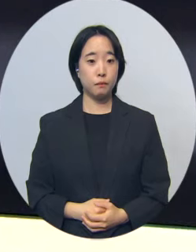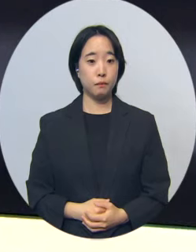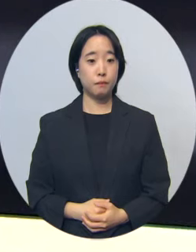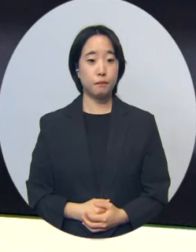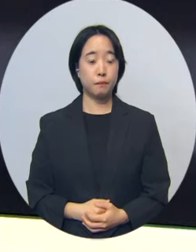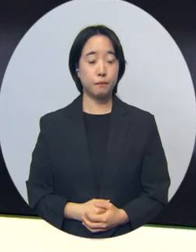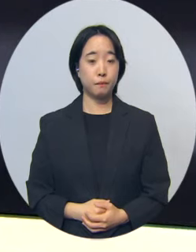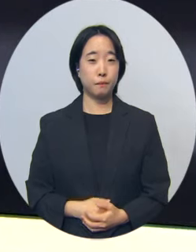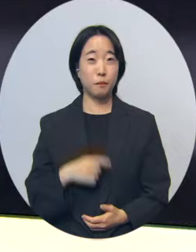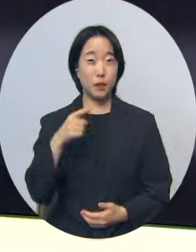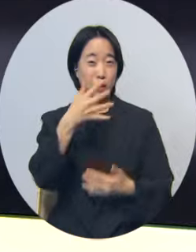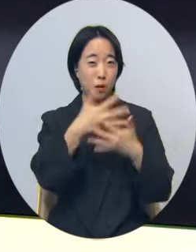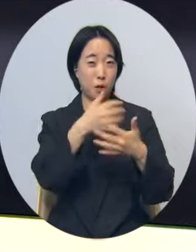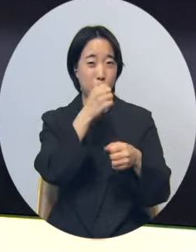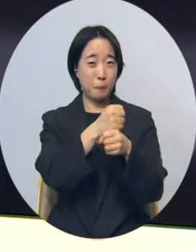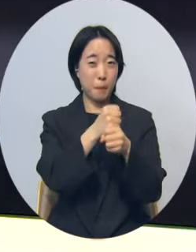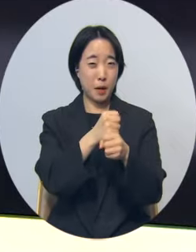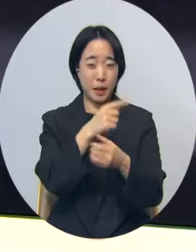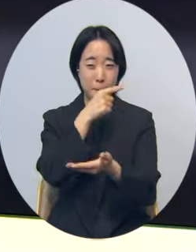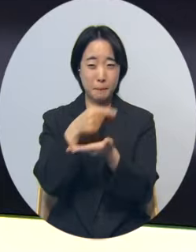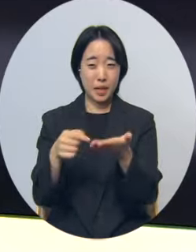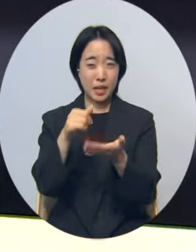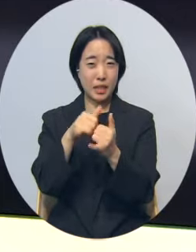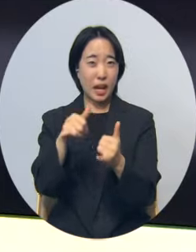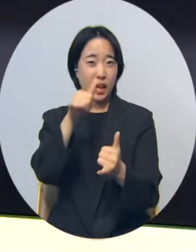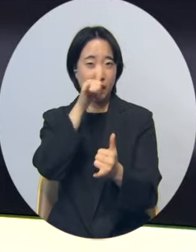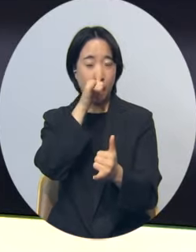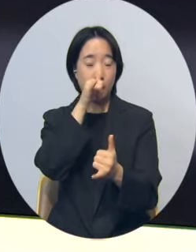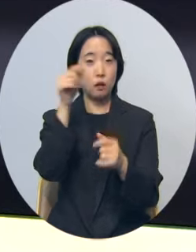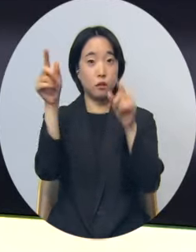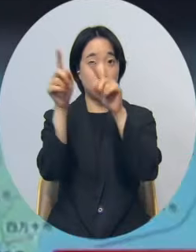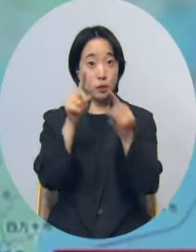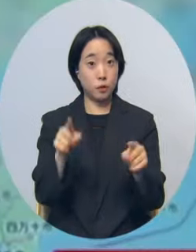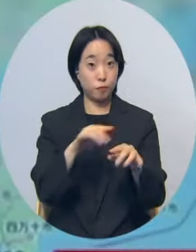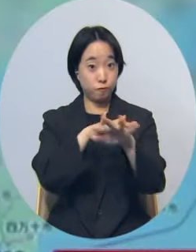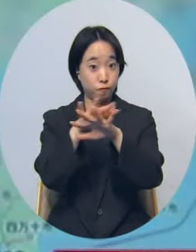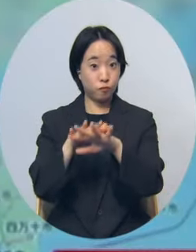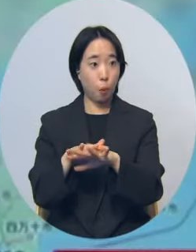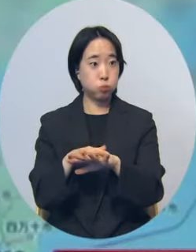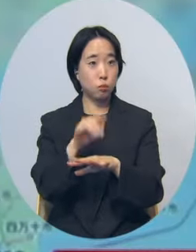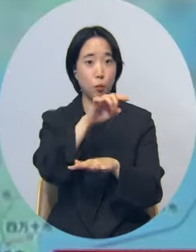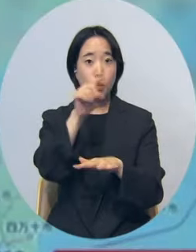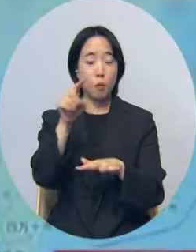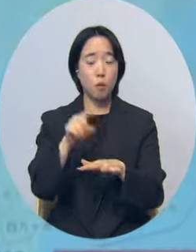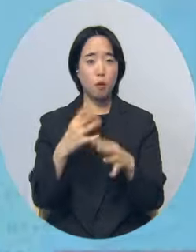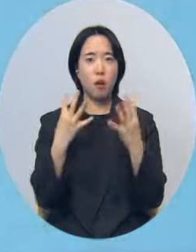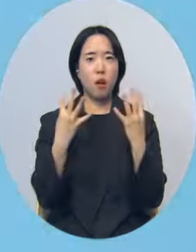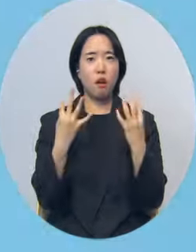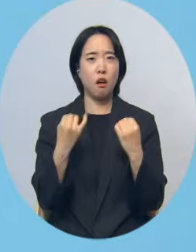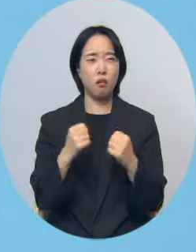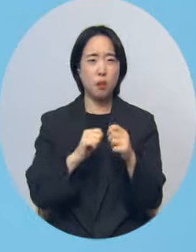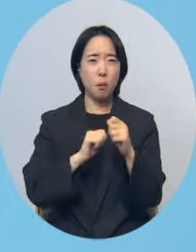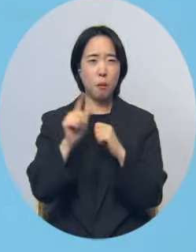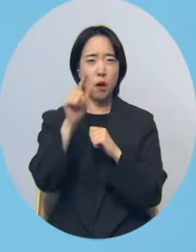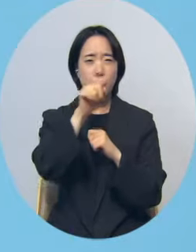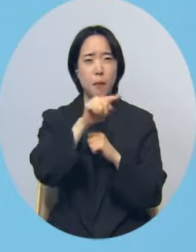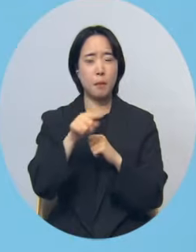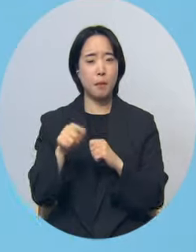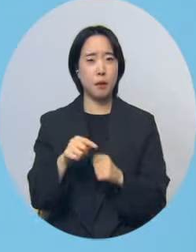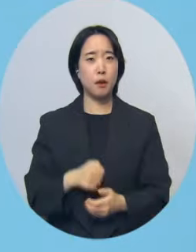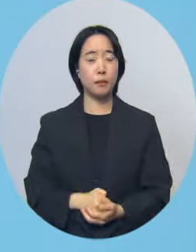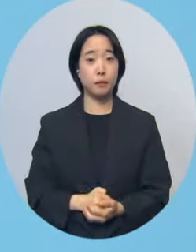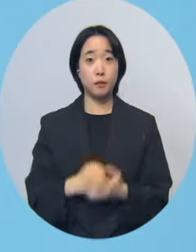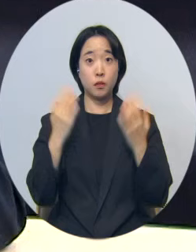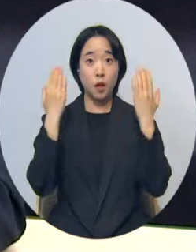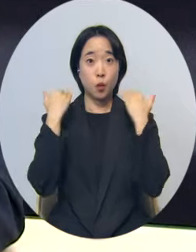딥페이크 피해 학교 명단을 바탕으로 만든 지도입니다. 대한민국 지도 곳곳에 위치가 붉게 표시되어 있는데요. 등록된